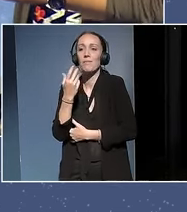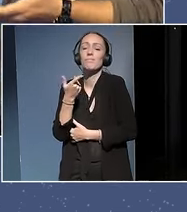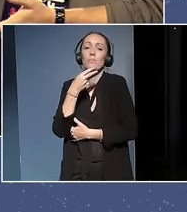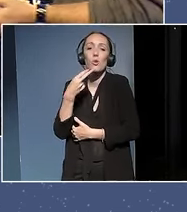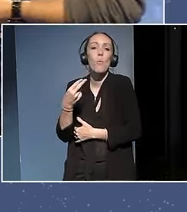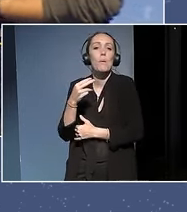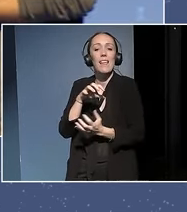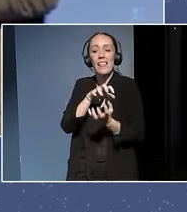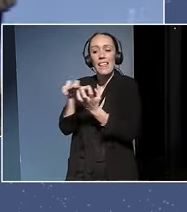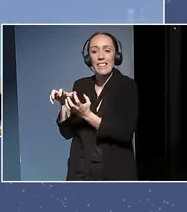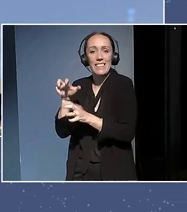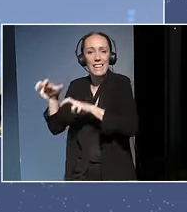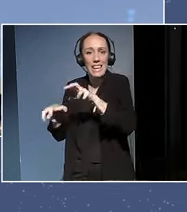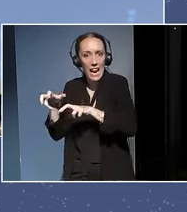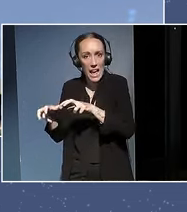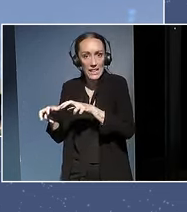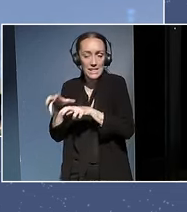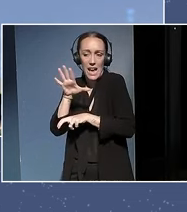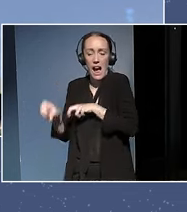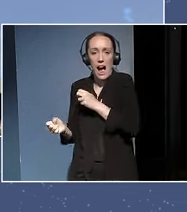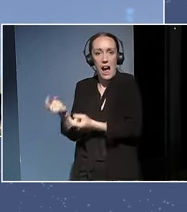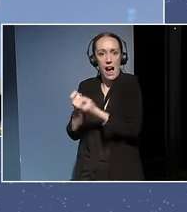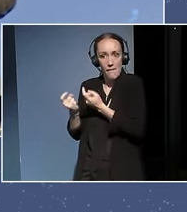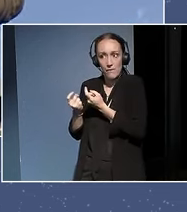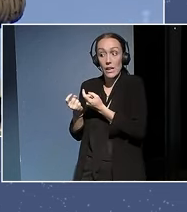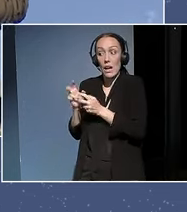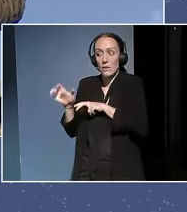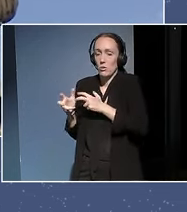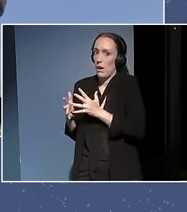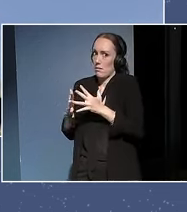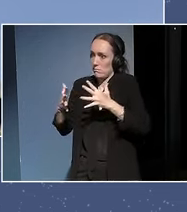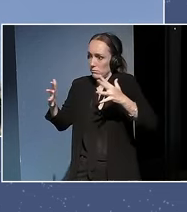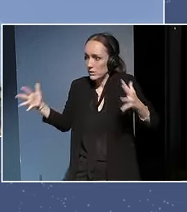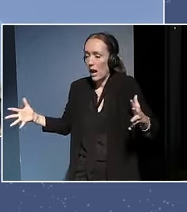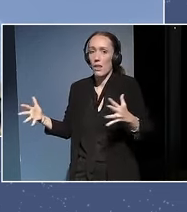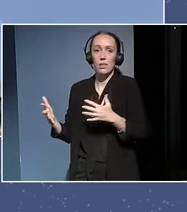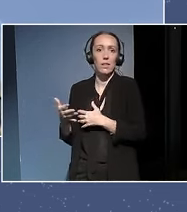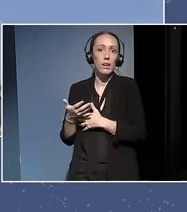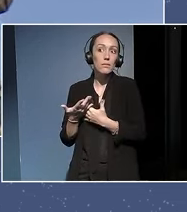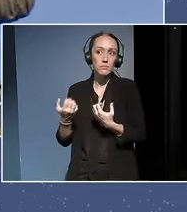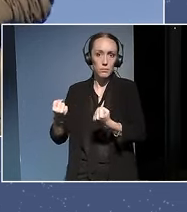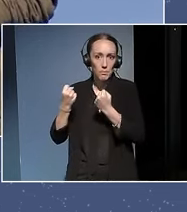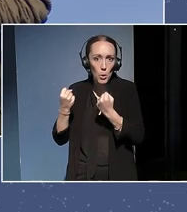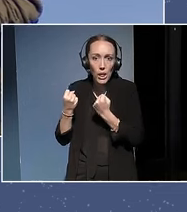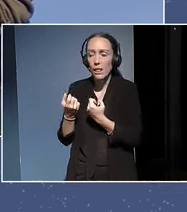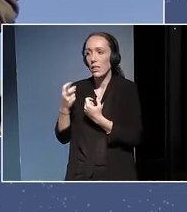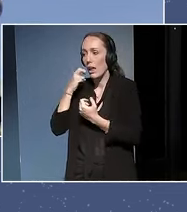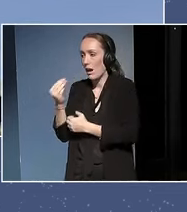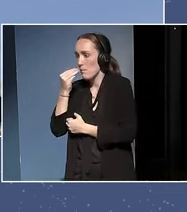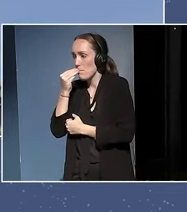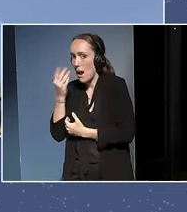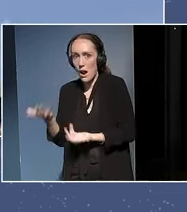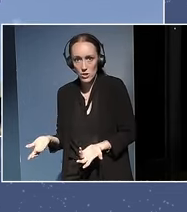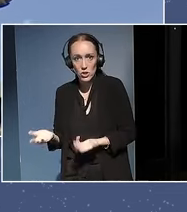da alcuni di dinosauri di una certa dimensione di una certa capacità predatoria non indifferente poi gli